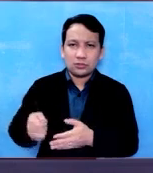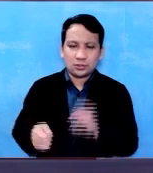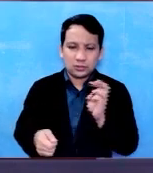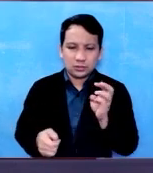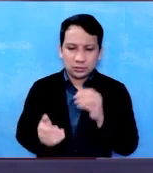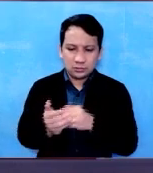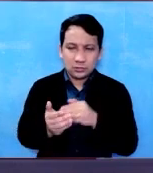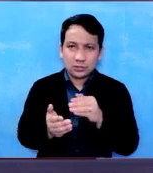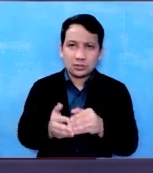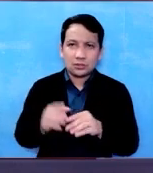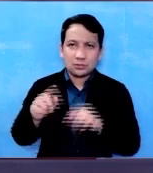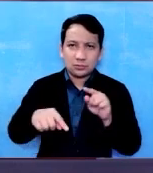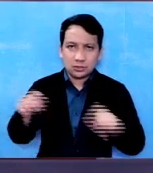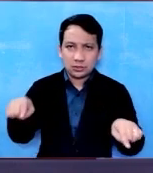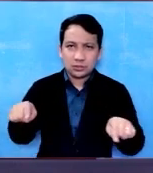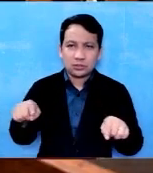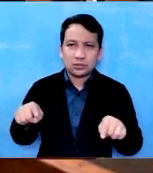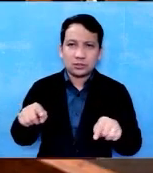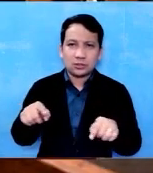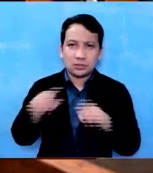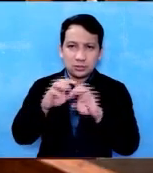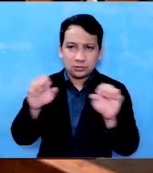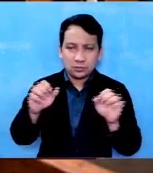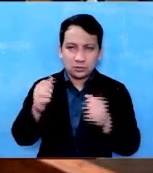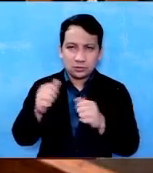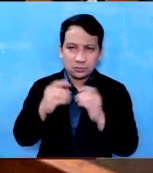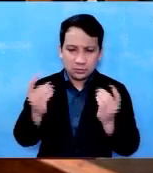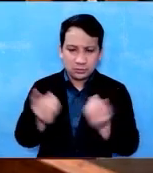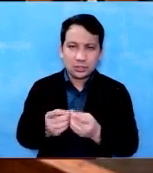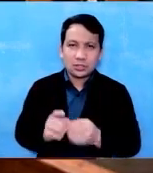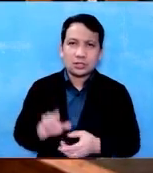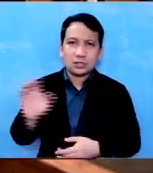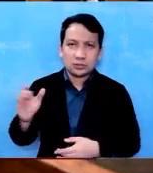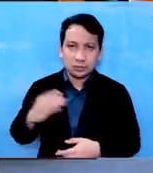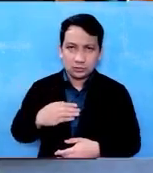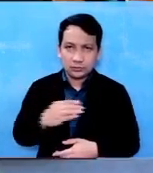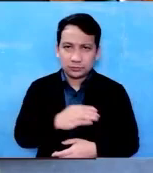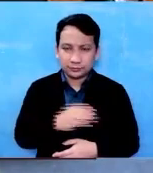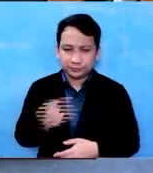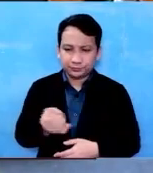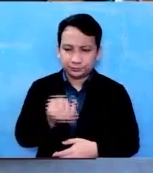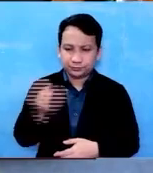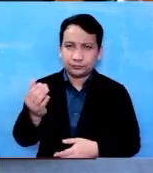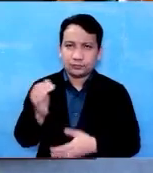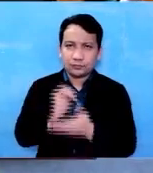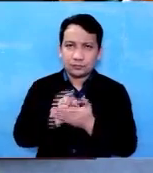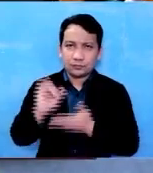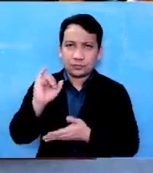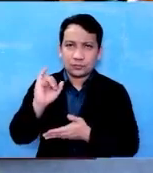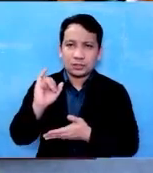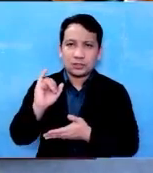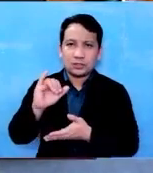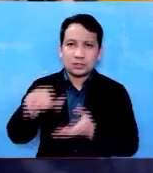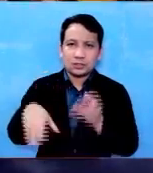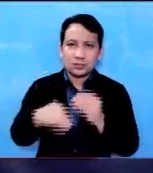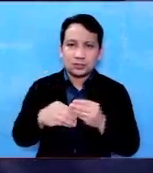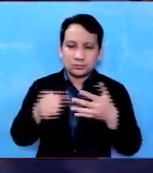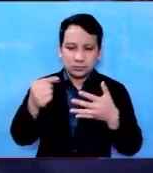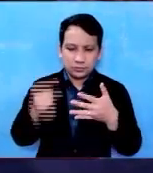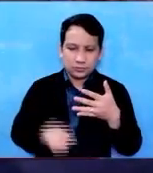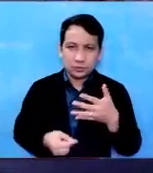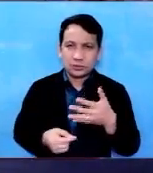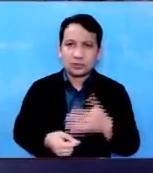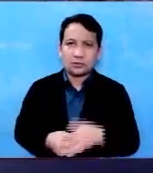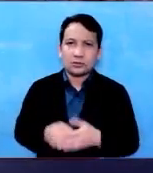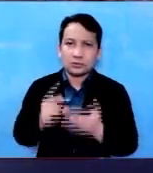sa iba pang executive agencies. Habang sa Kamara naman, ilan sa mga institutional amendments ay ang mga sumusunod, mga programa